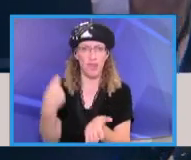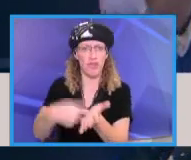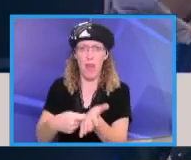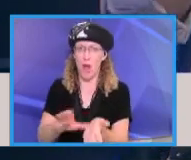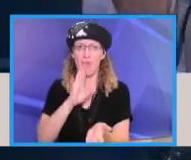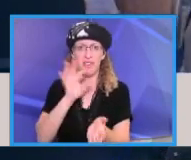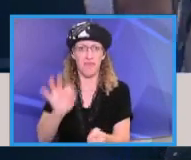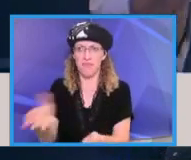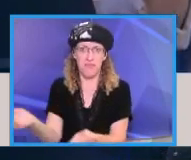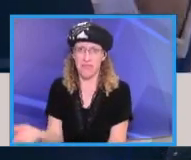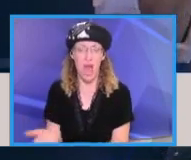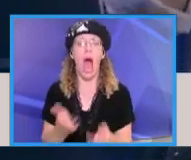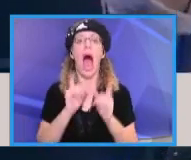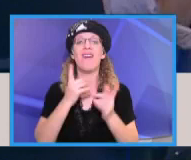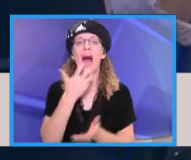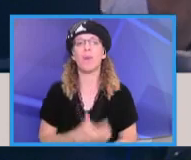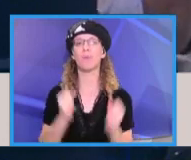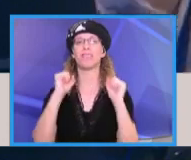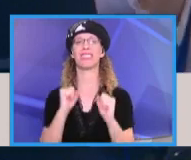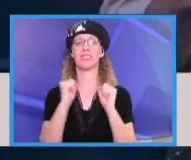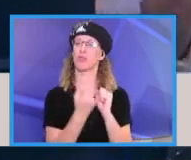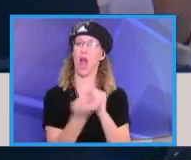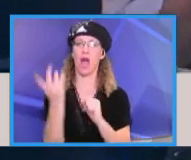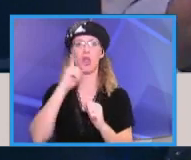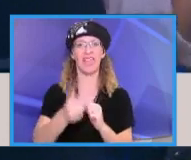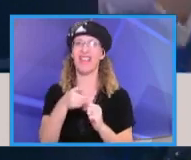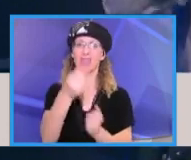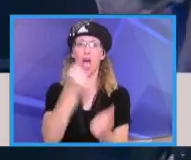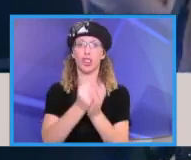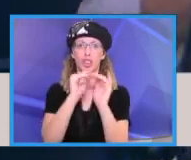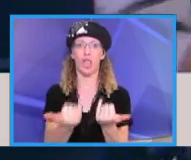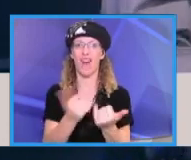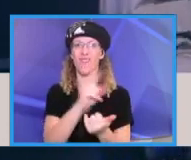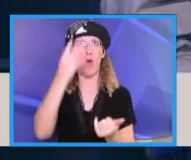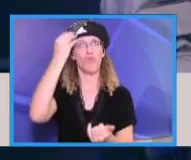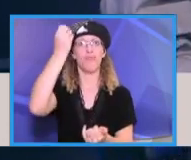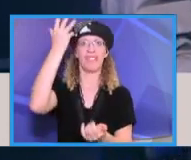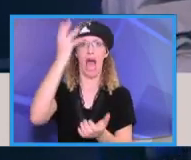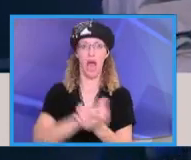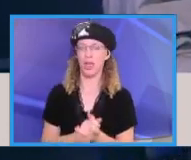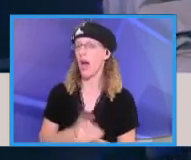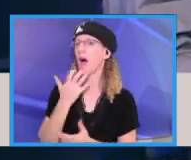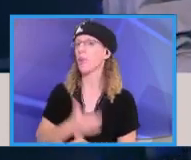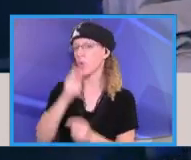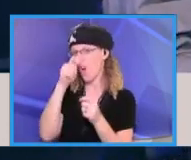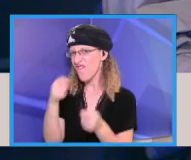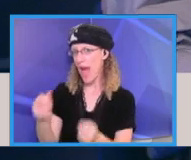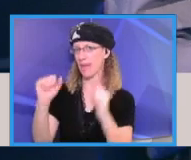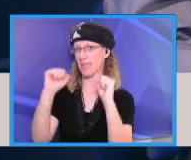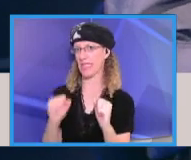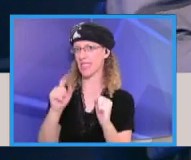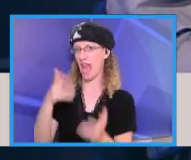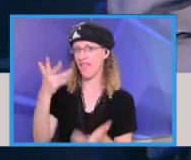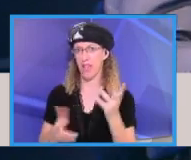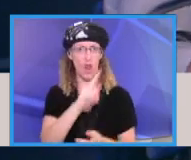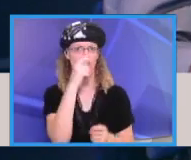הרבנות נותנת את הבסיס שעליו כל אחד יכול לדעת, זה כשר ולא מומצא. הרבנות כופה את הבסיס, צריך להבדיל. לא